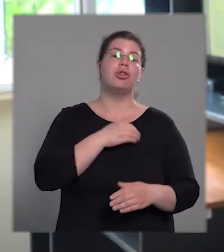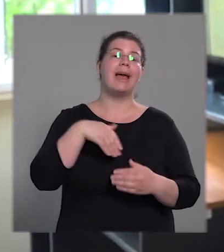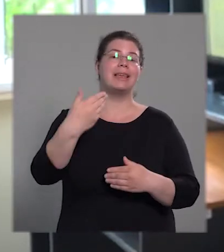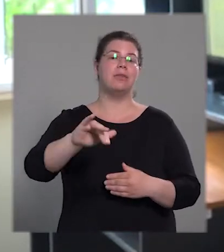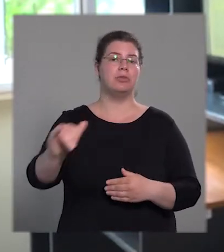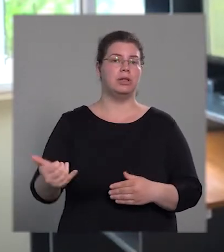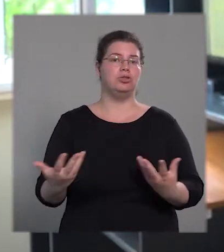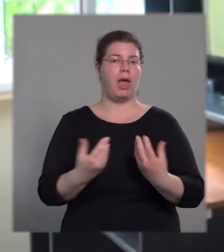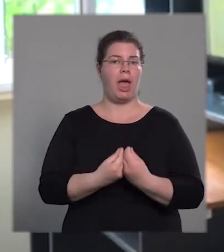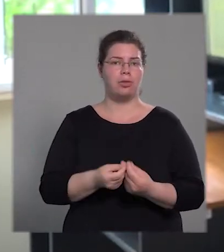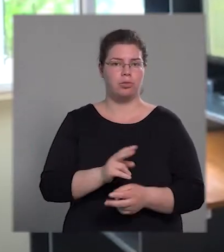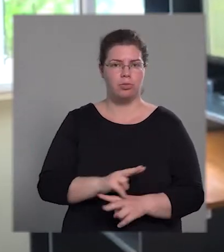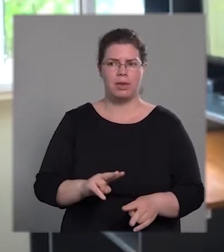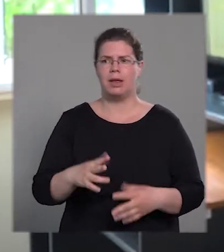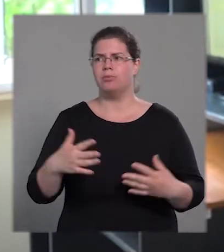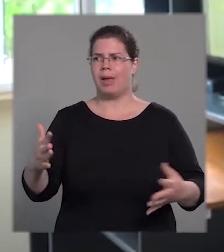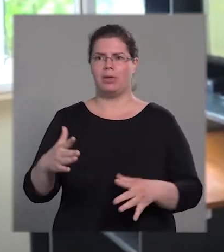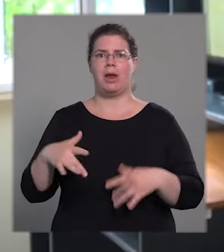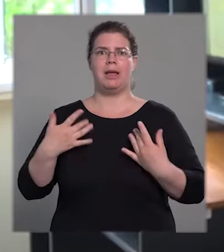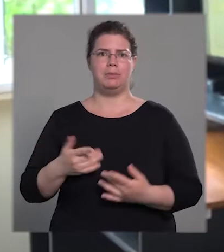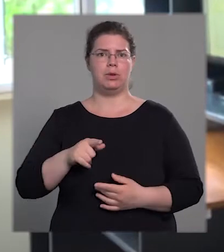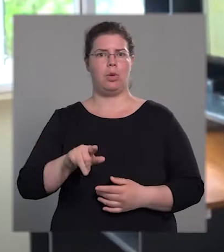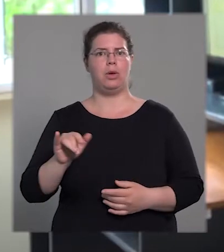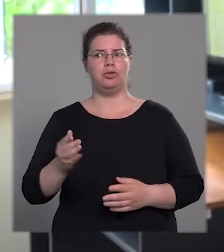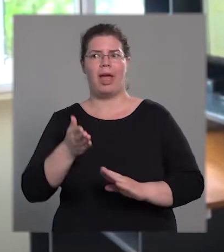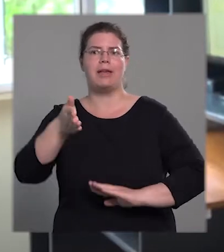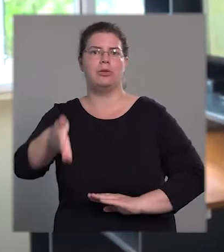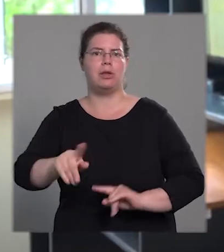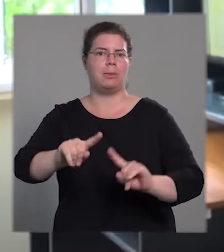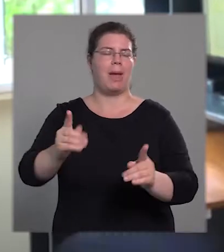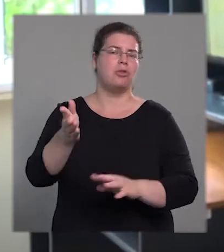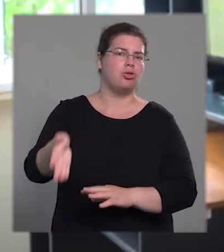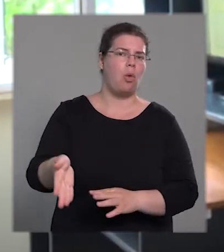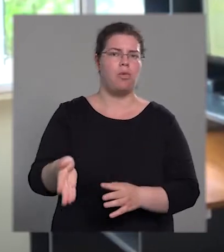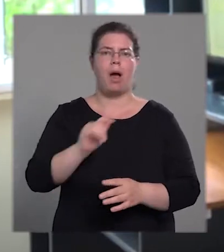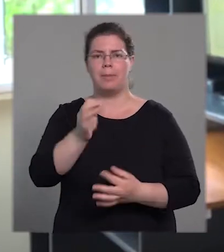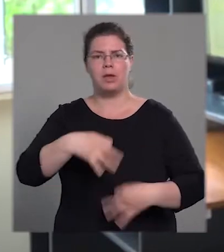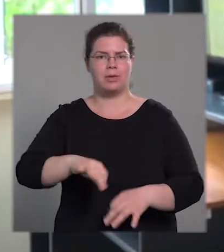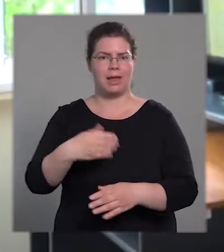tölthetnek időt, és mekkora élmény az, hogy akár ők is eljuthatnak máshova Magyarországon kívül?